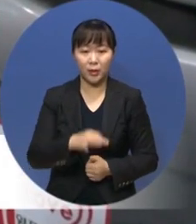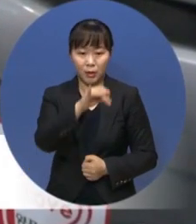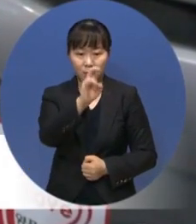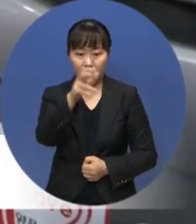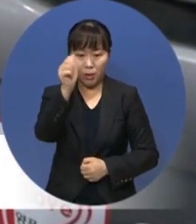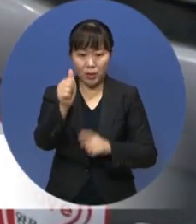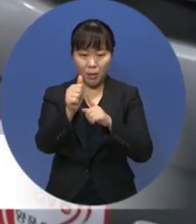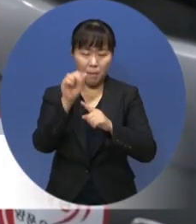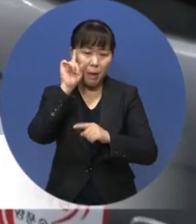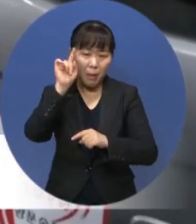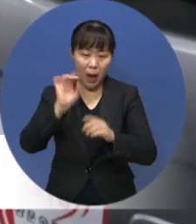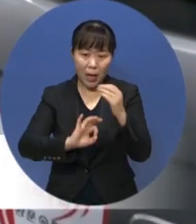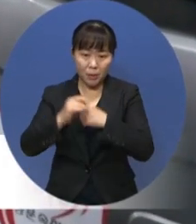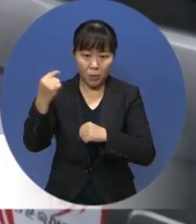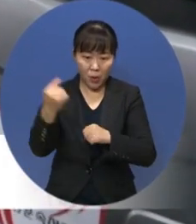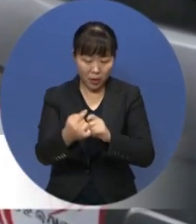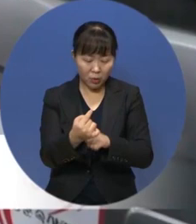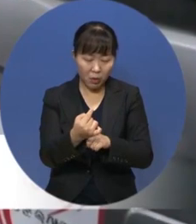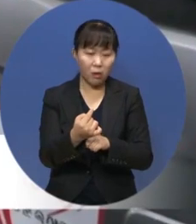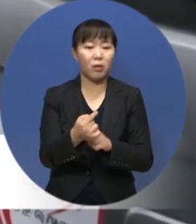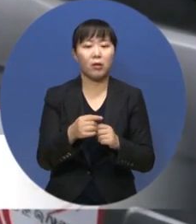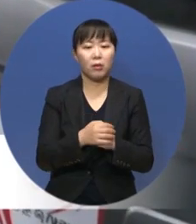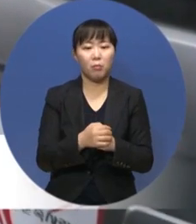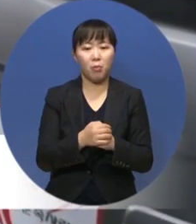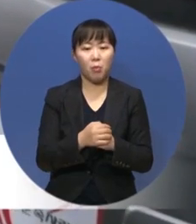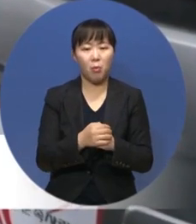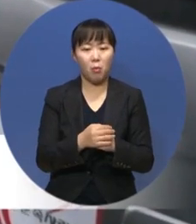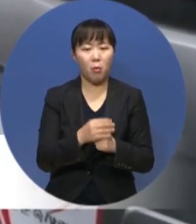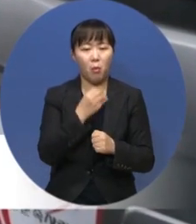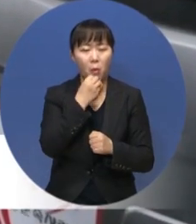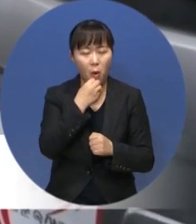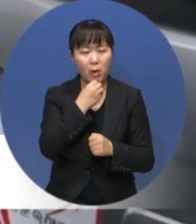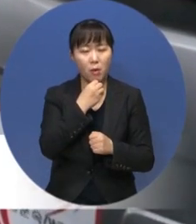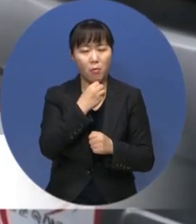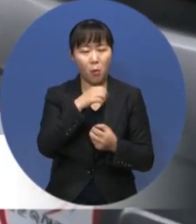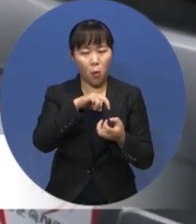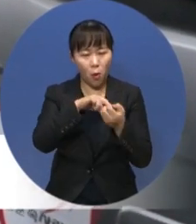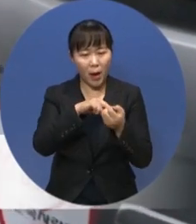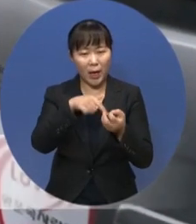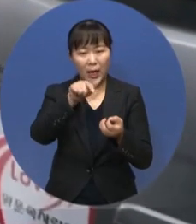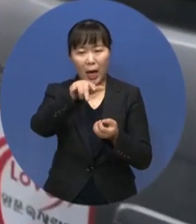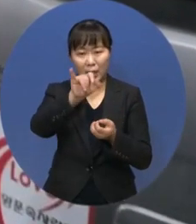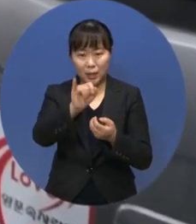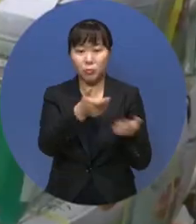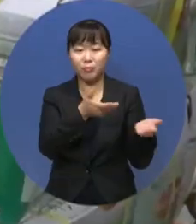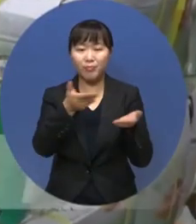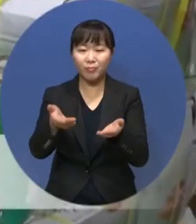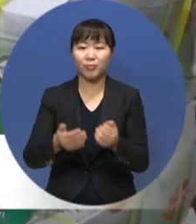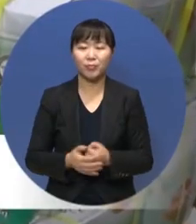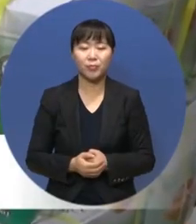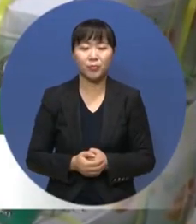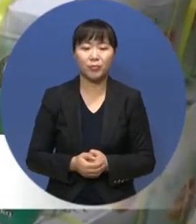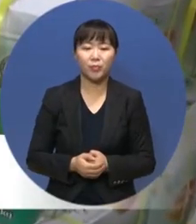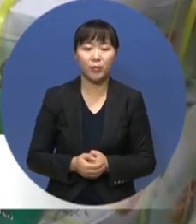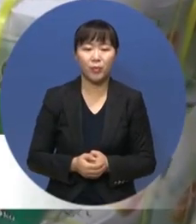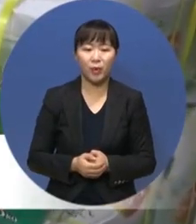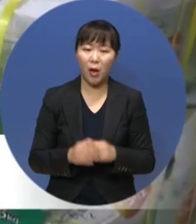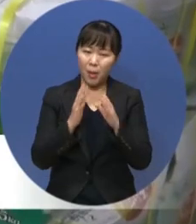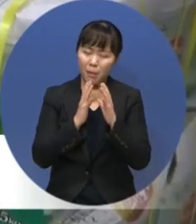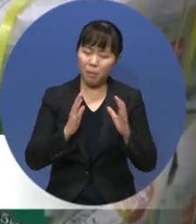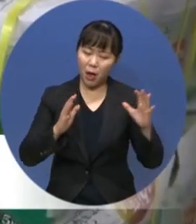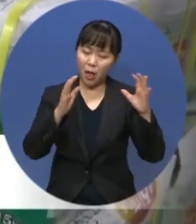와서 필요한 거 우리가 오이, 호박, 가지를 준비해서 지금 드리고 있습니다. 대출 자본에